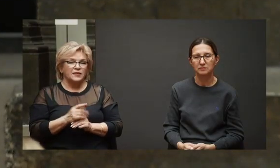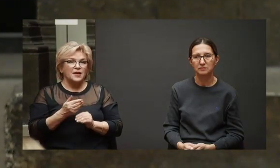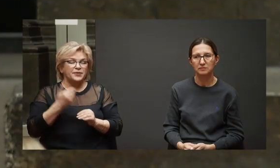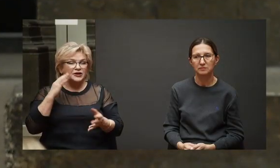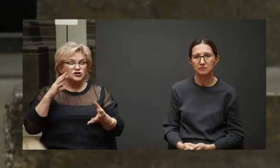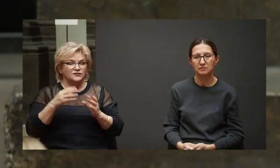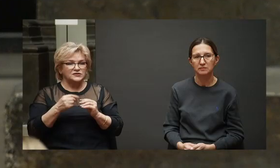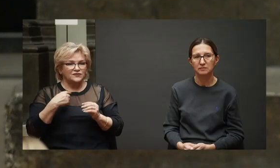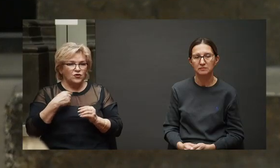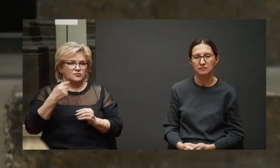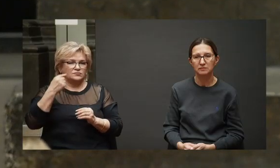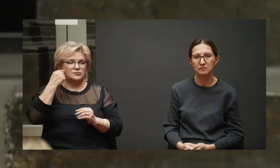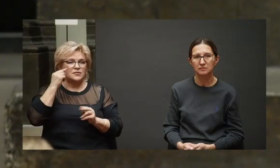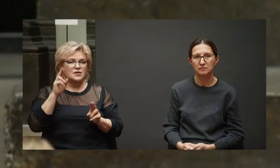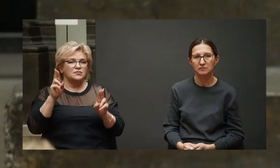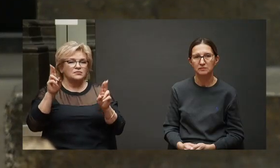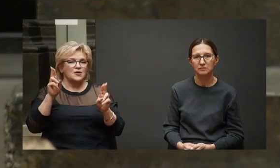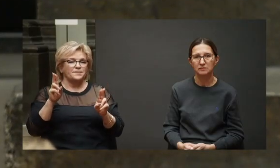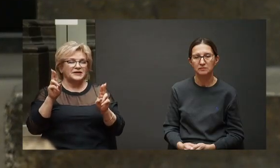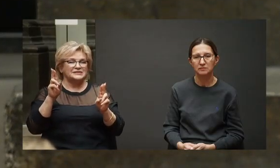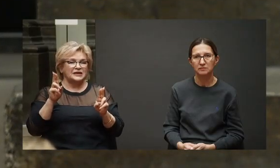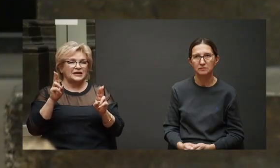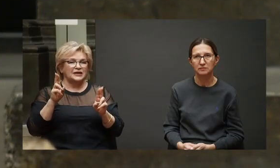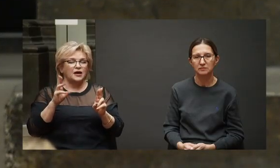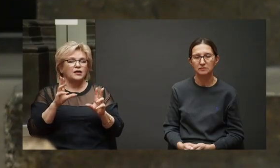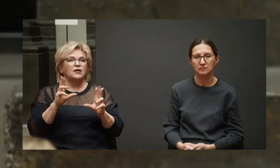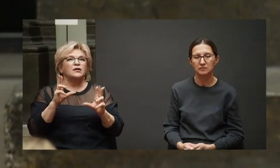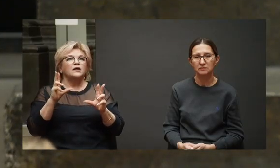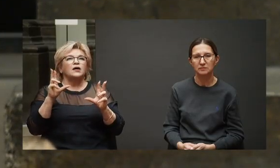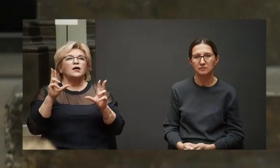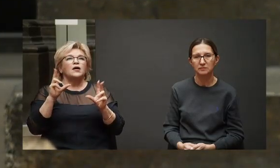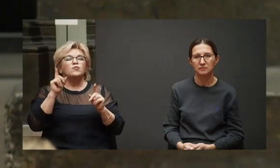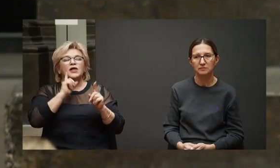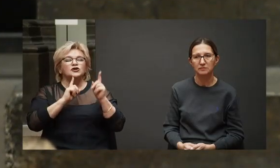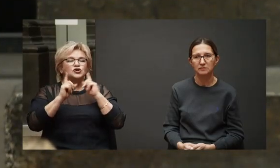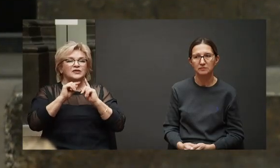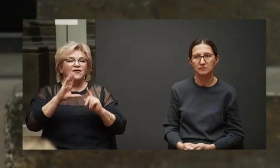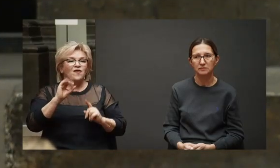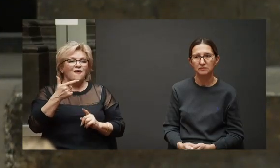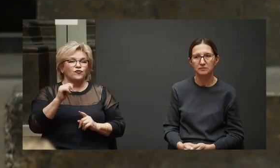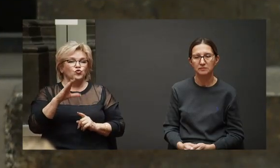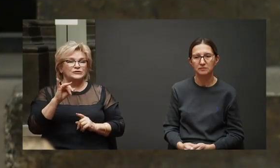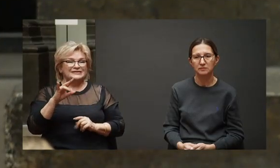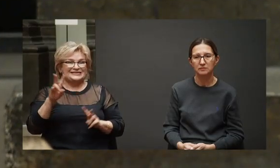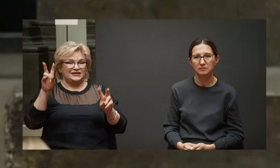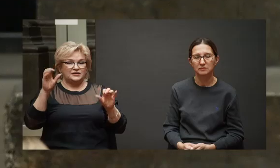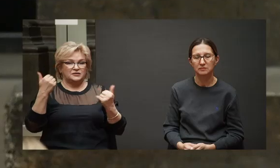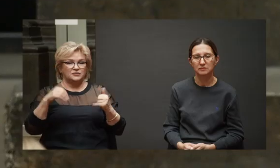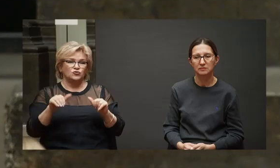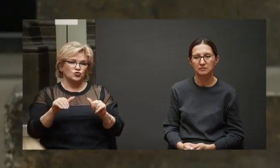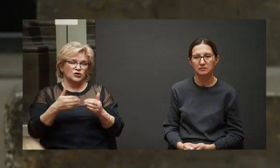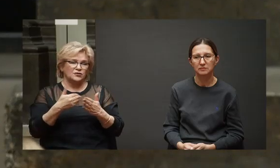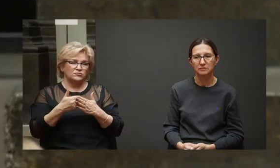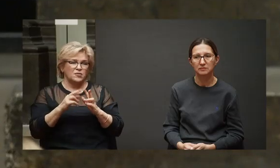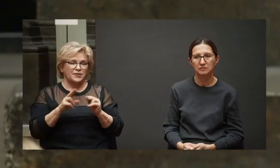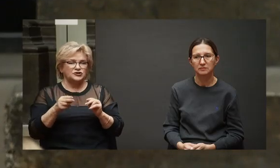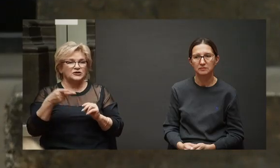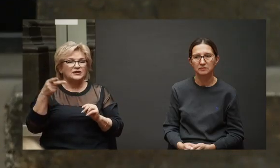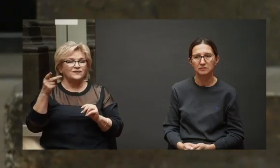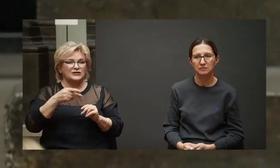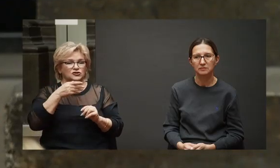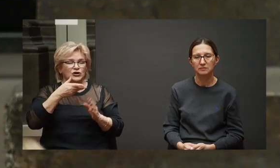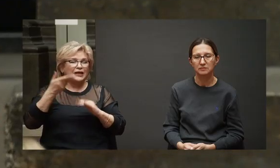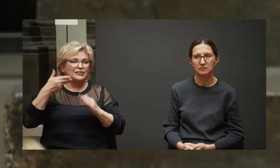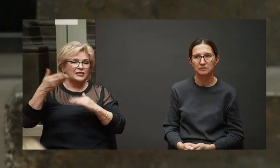прежде всего приходит определение блаженного Августина. Уже почти что 2000